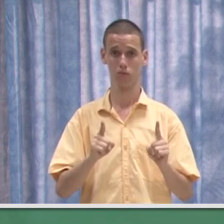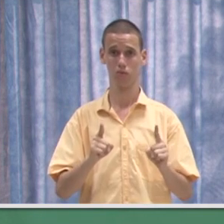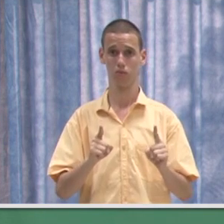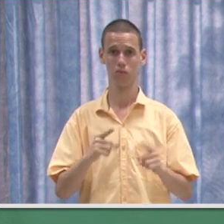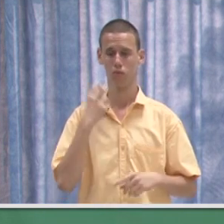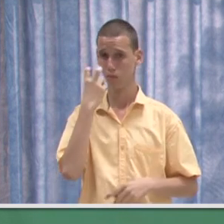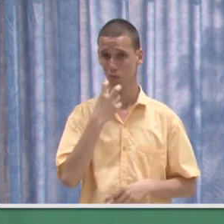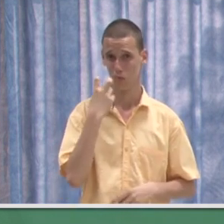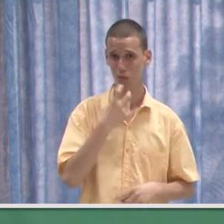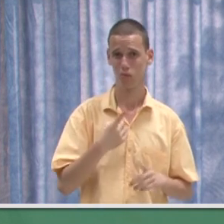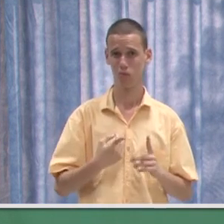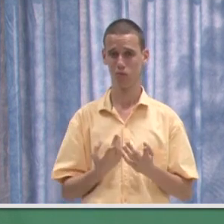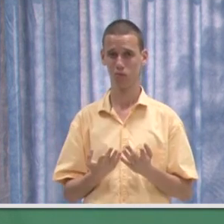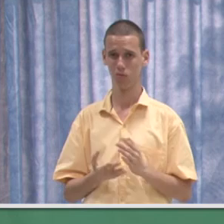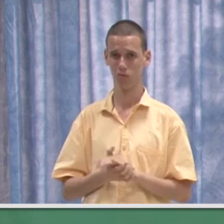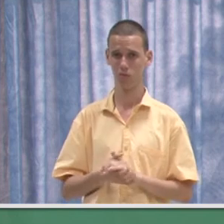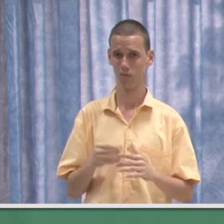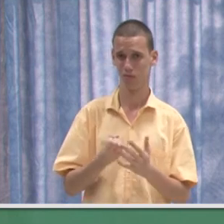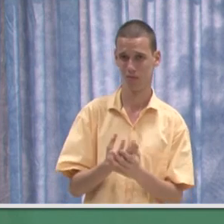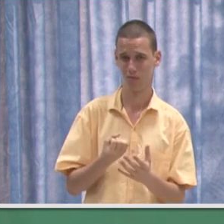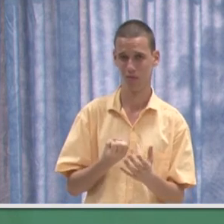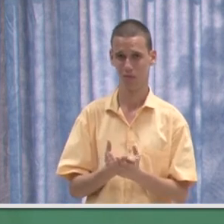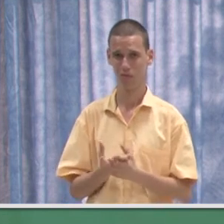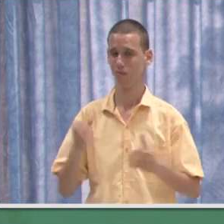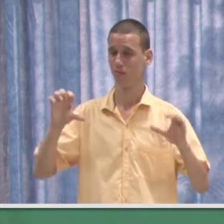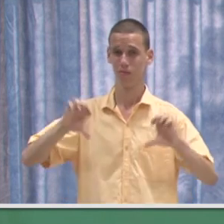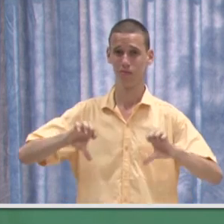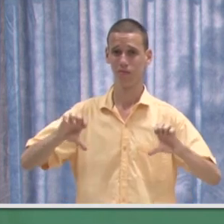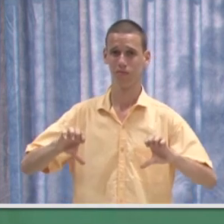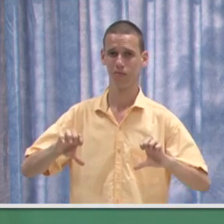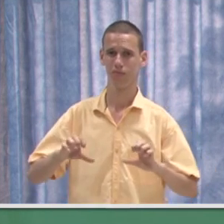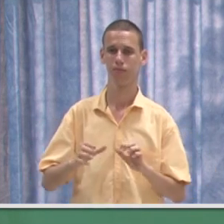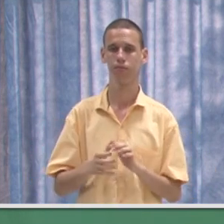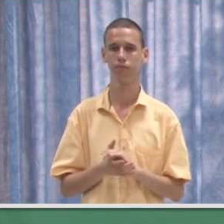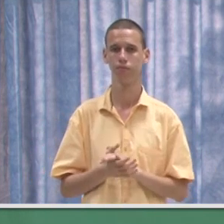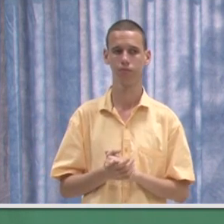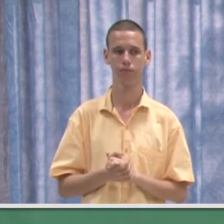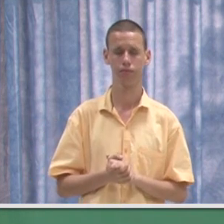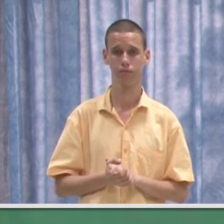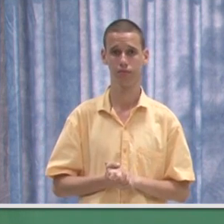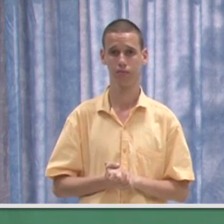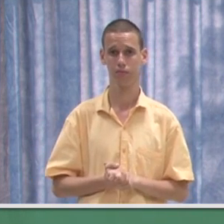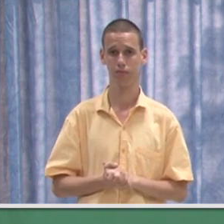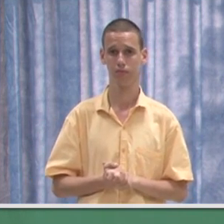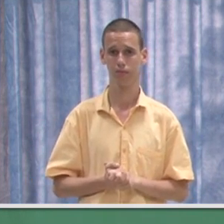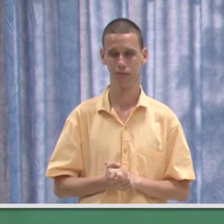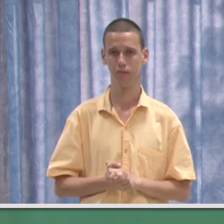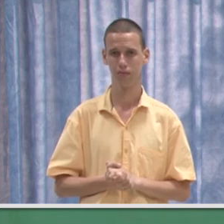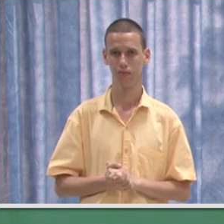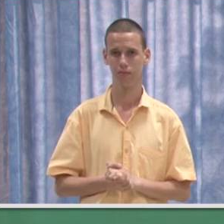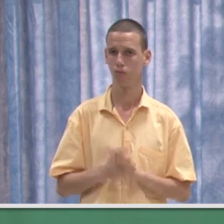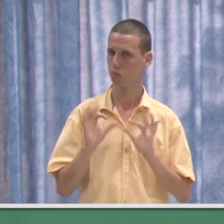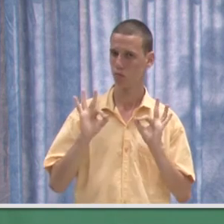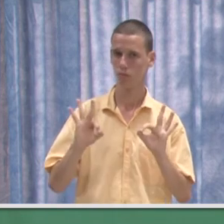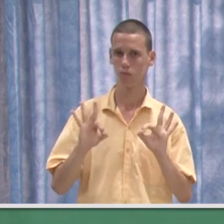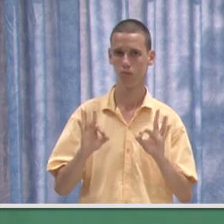arrêté passer bon message négatif. Il n'est pas bon pour nous, il n'est pas bon pour le pays. C'est vrai, Ralph? Yeah. Tout d'accord. Avec ça,